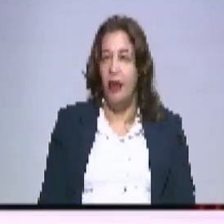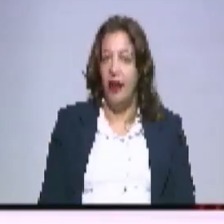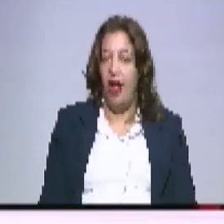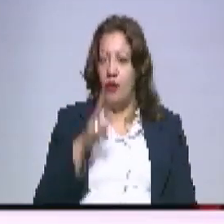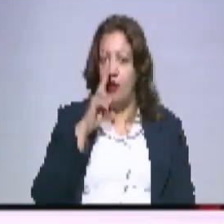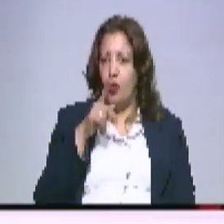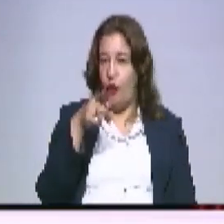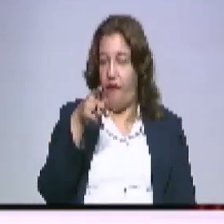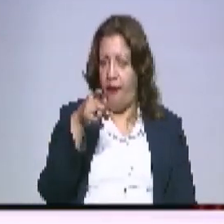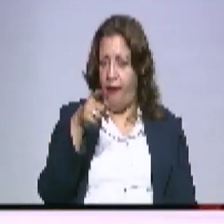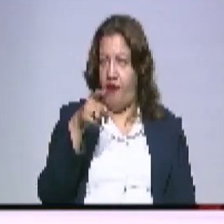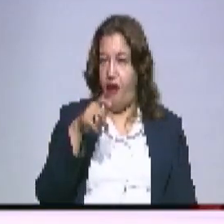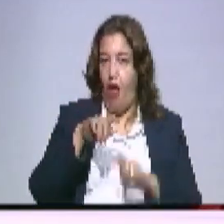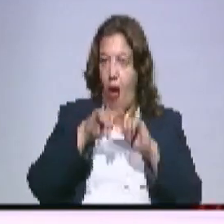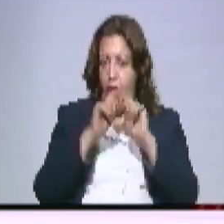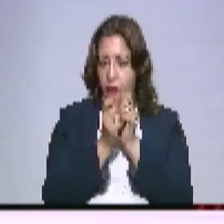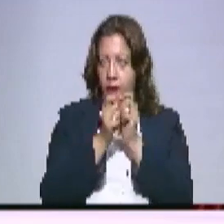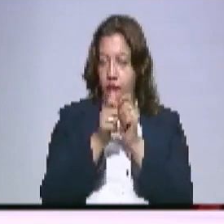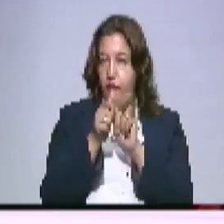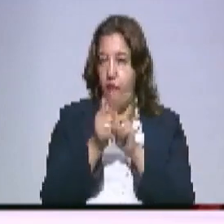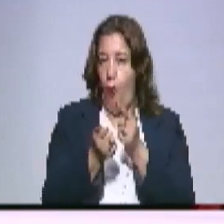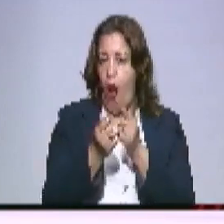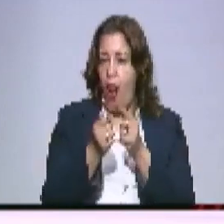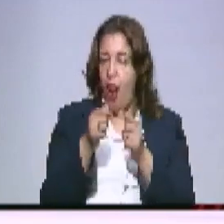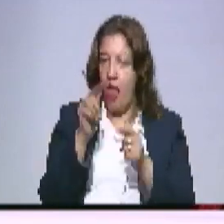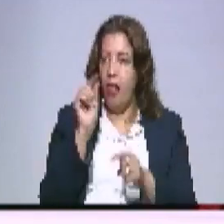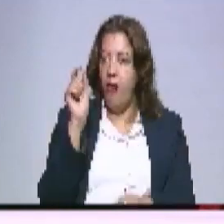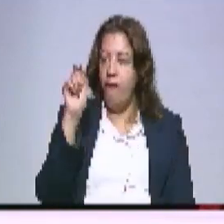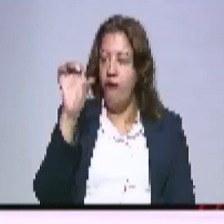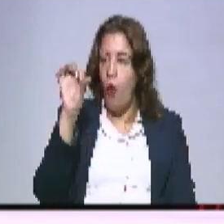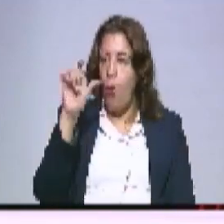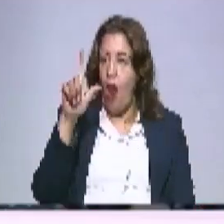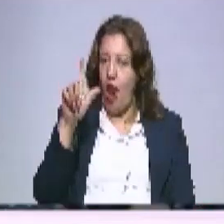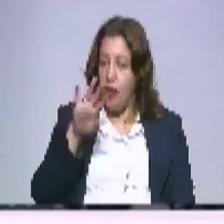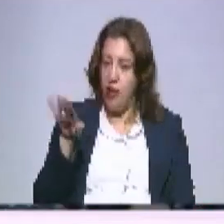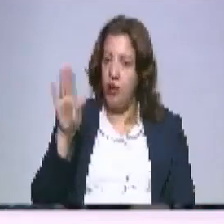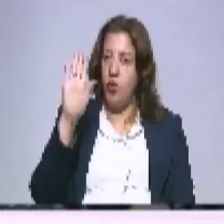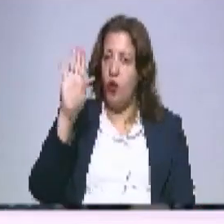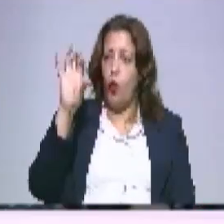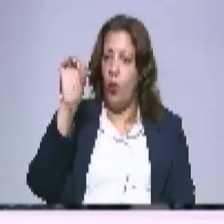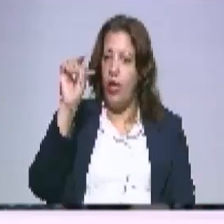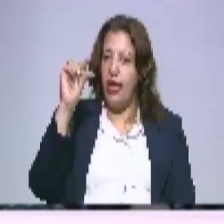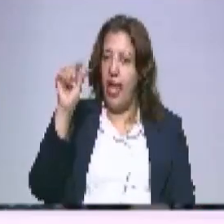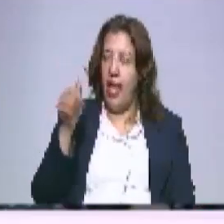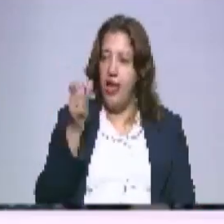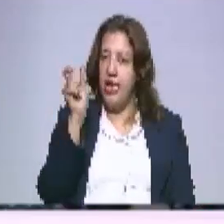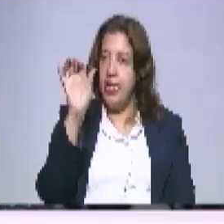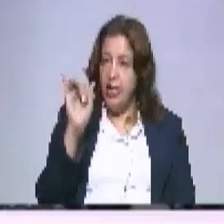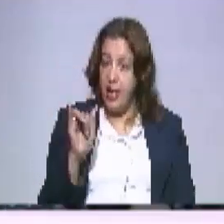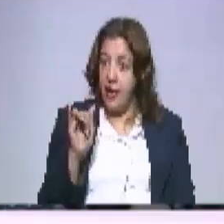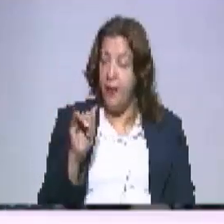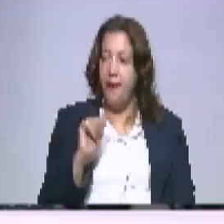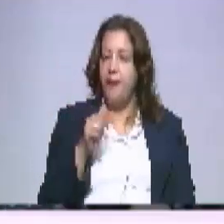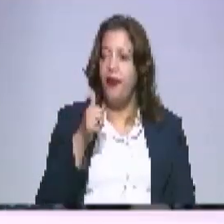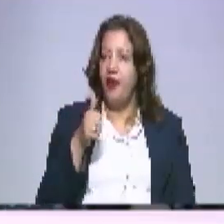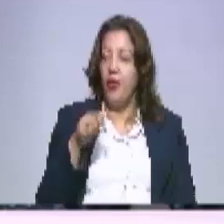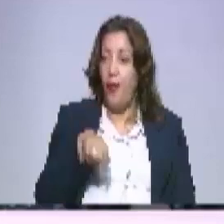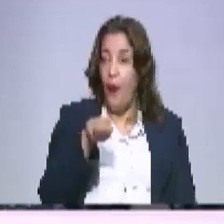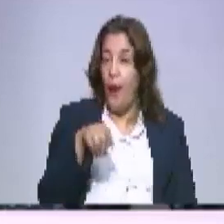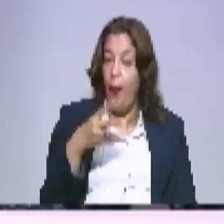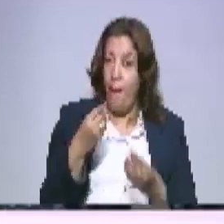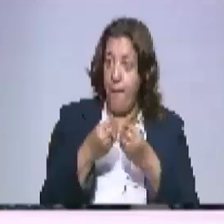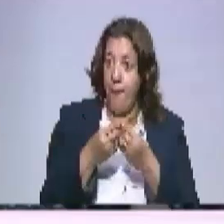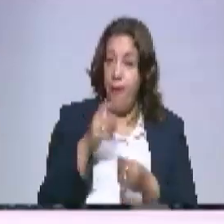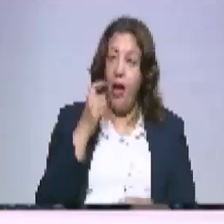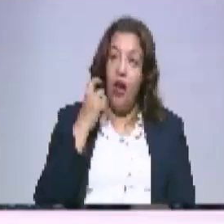تمام كده خلصنا الشوربة وخلصنا سلطة المسقعة التحفة. أنا متخيلة المنظر بعد